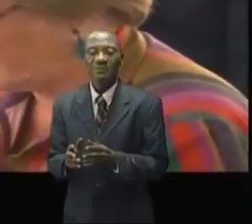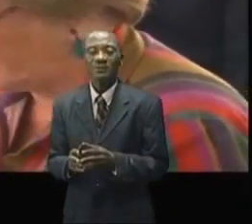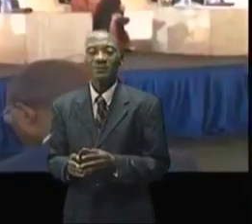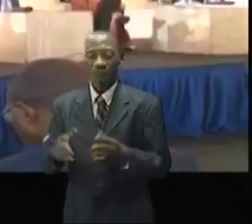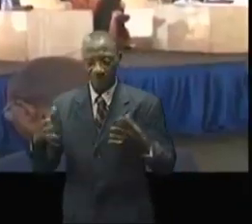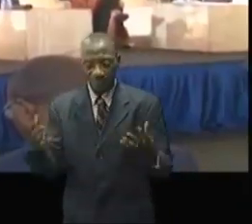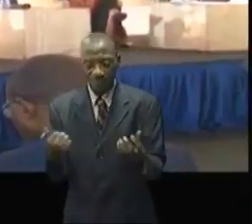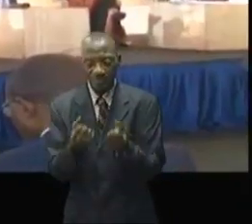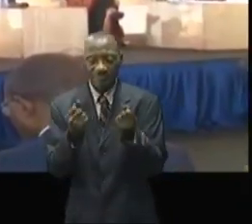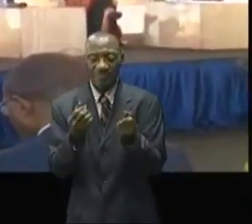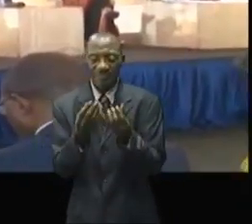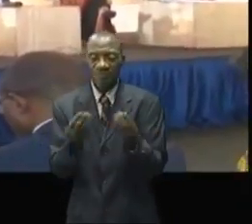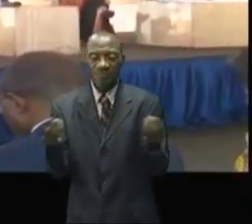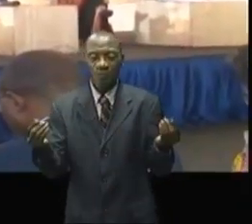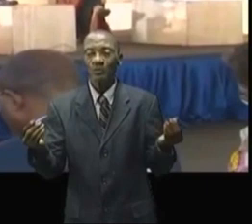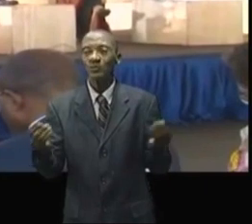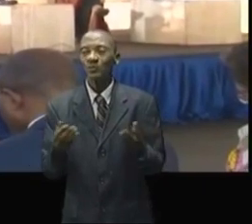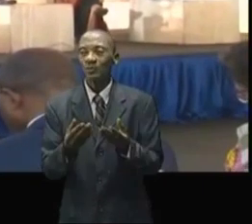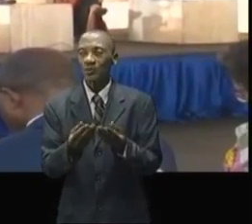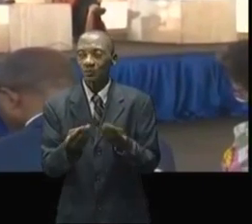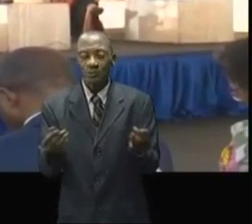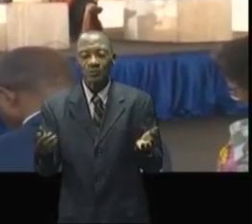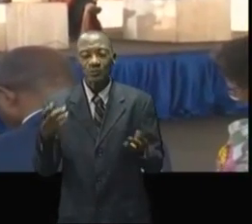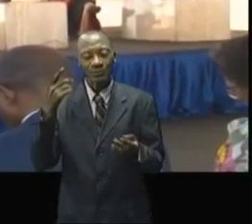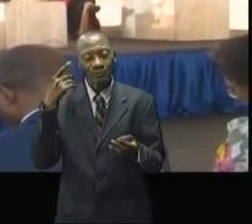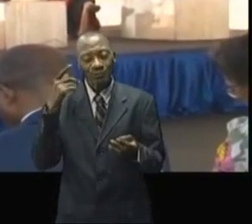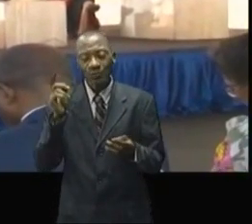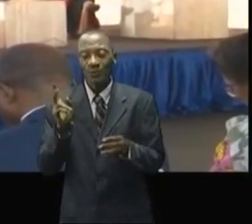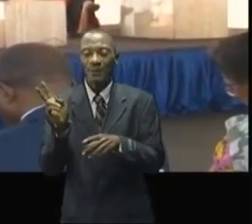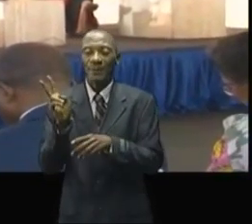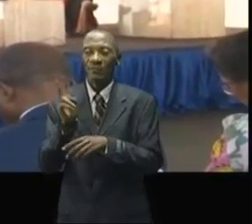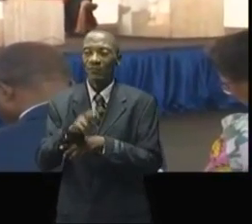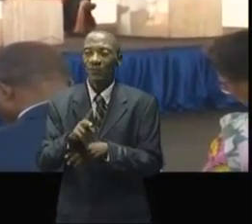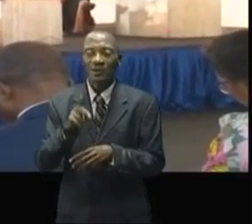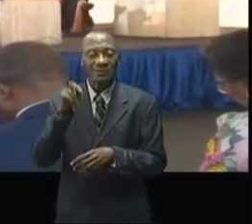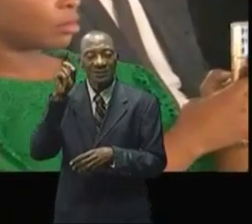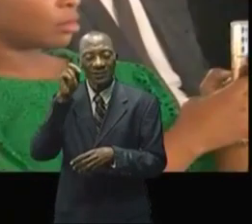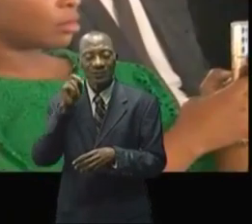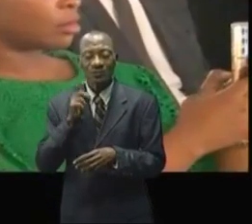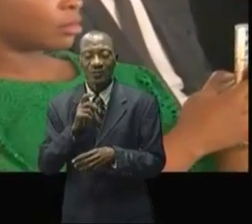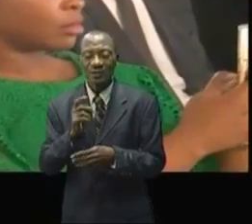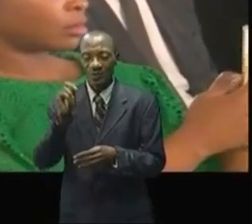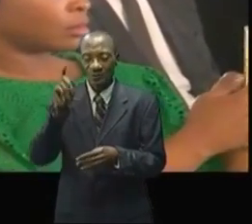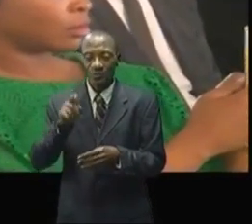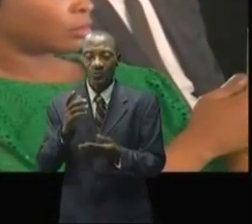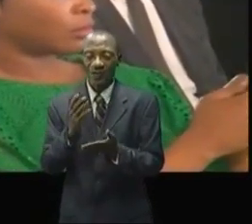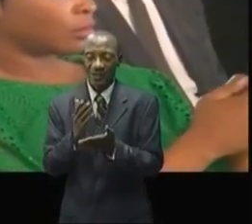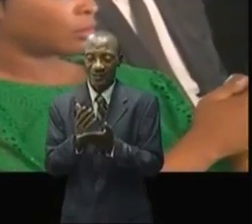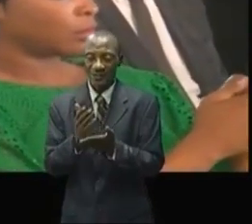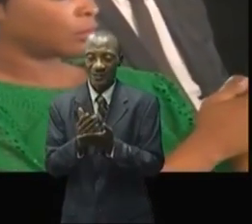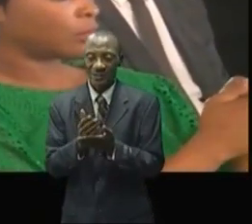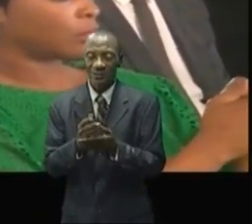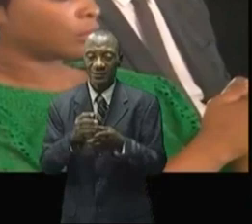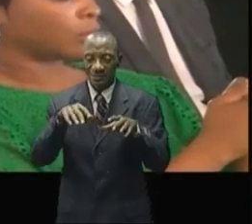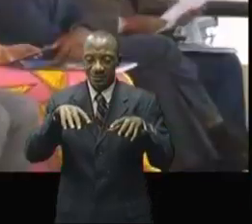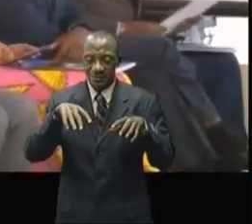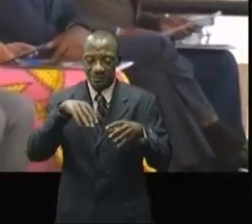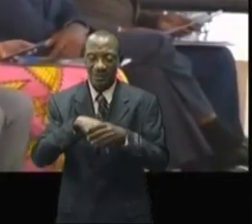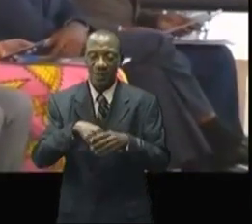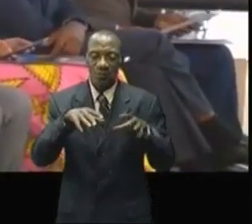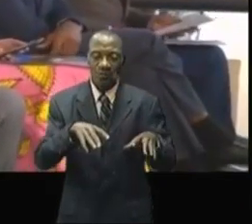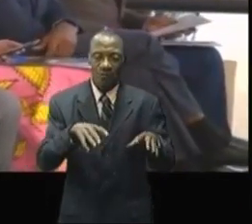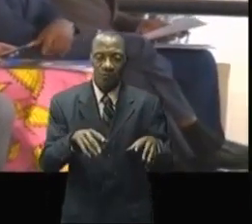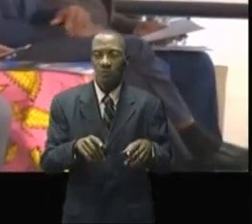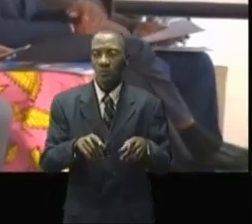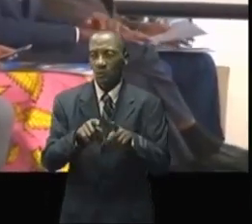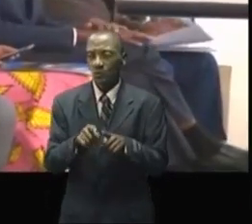devenues usuelles en République démocratique du Congo qui favorisent les violences sexuelles. Plusieurs intervenants, notamment la